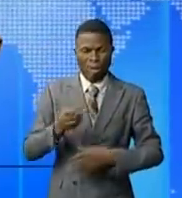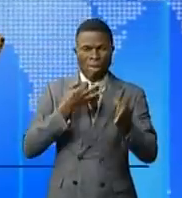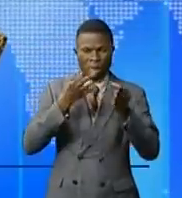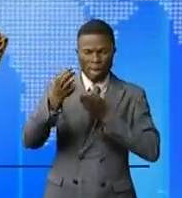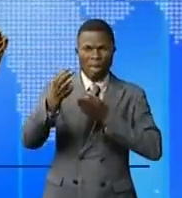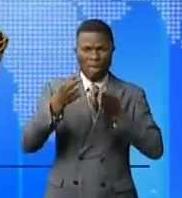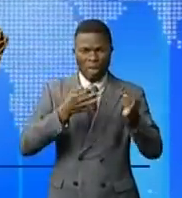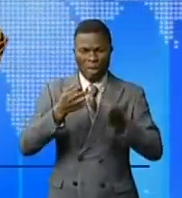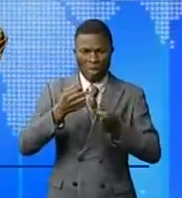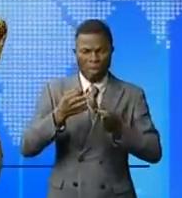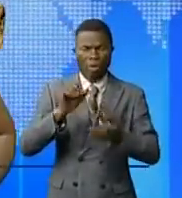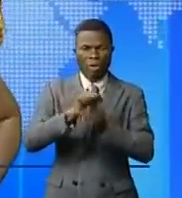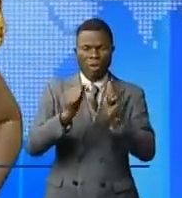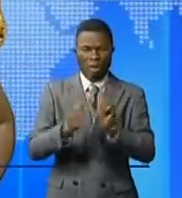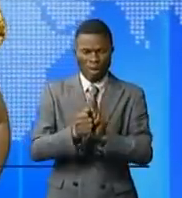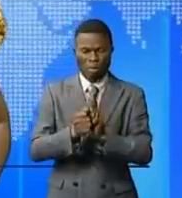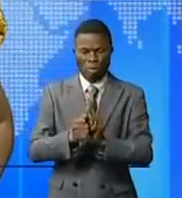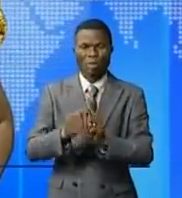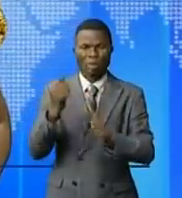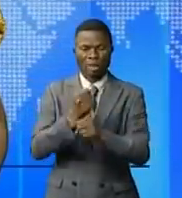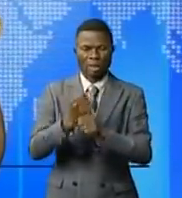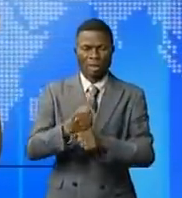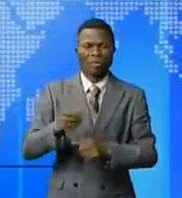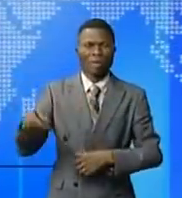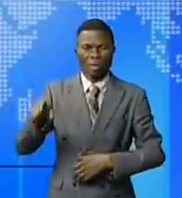expliqué à la démarche de l'état de siège.